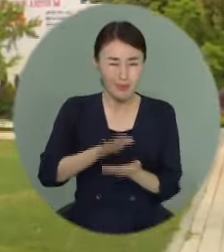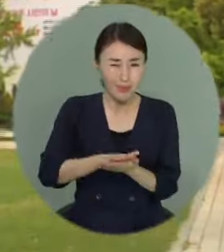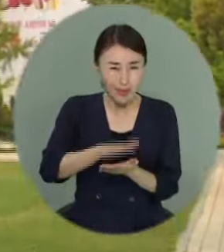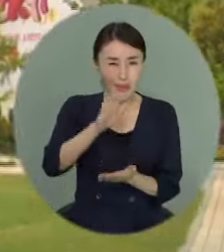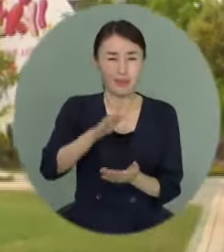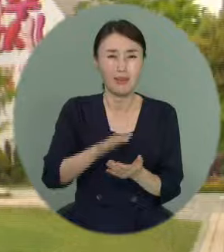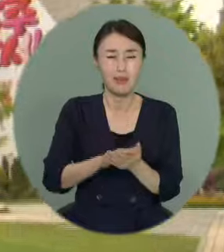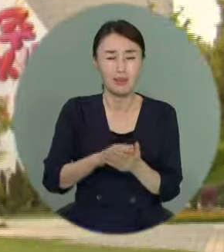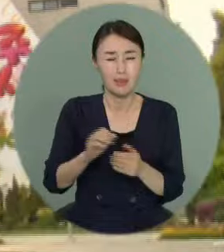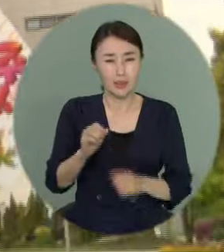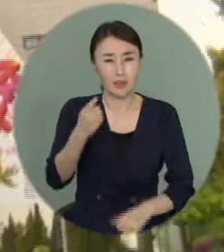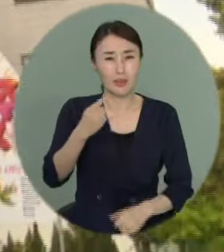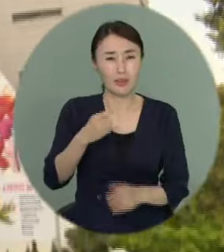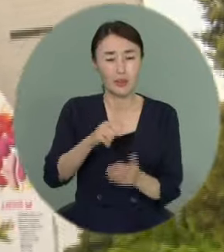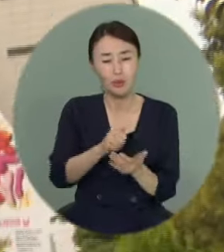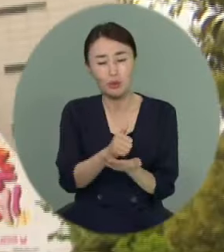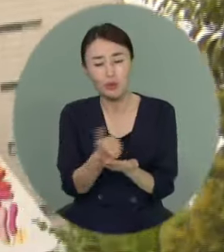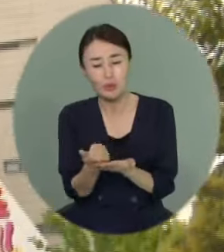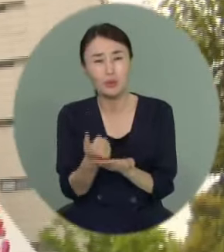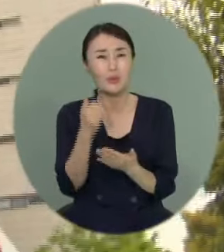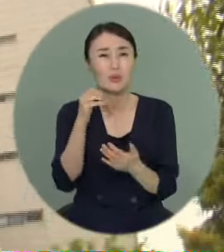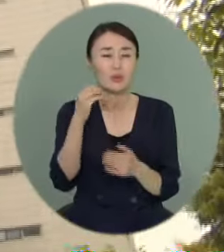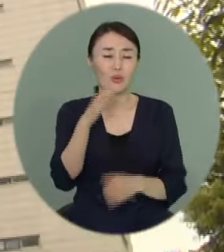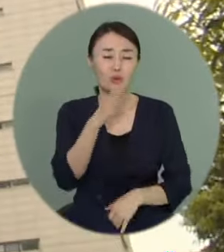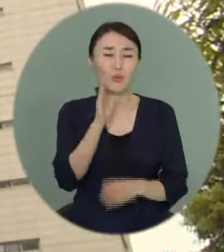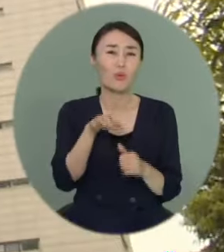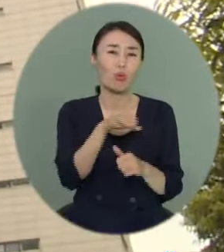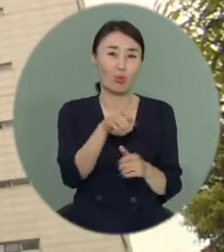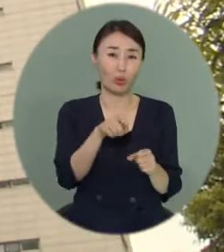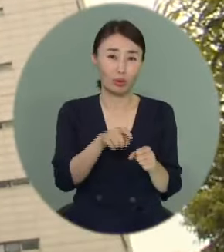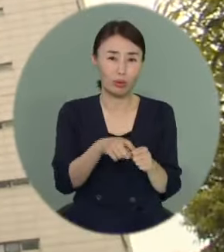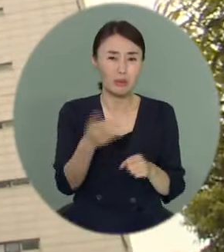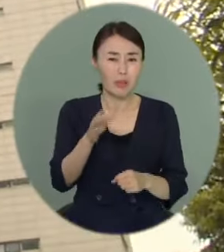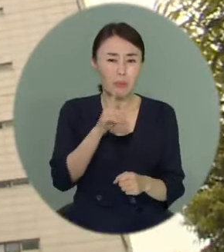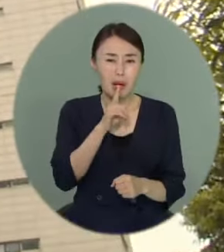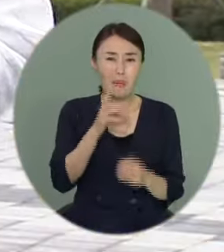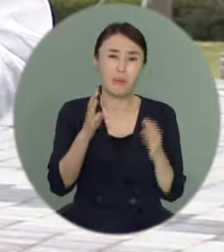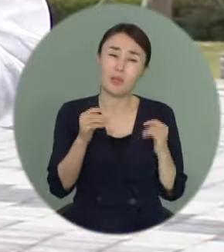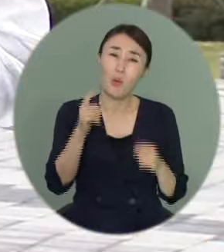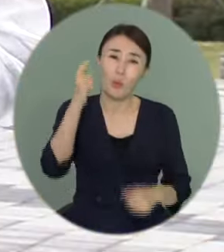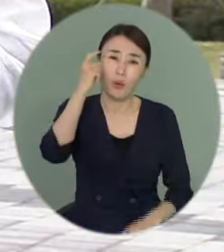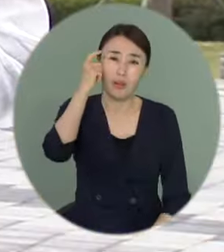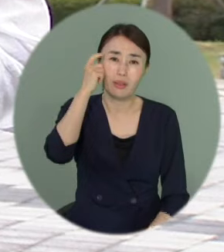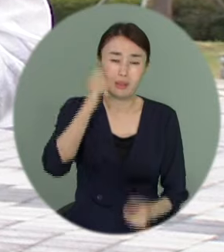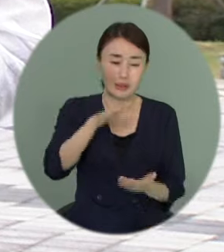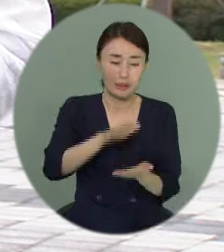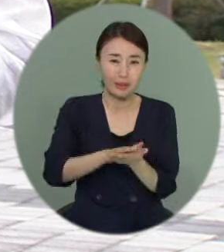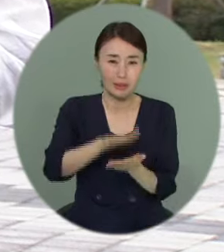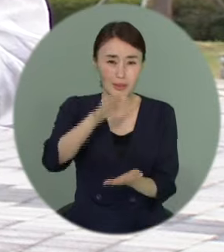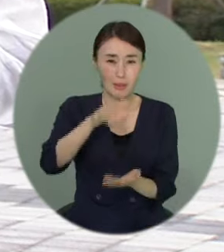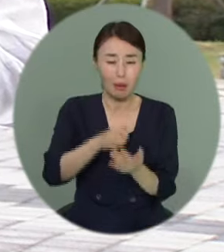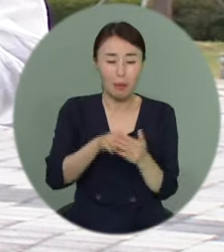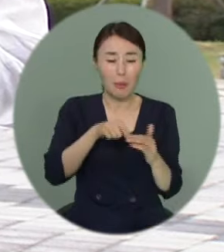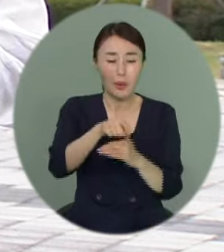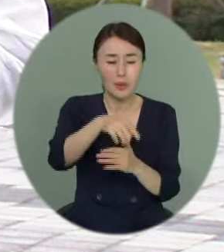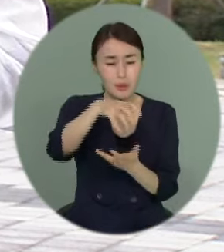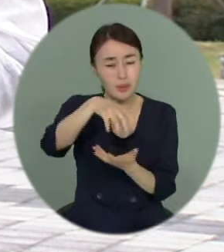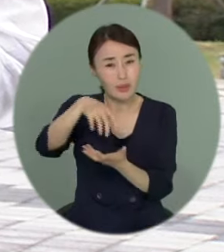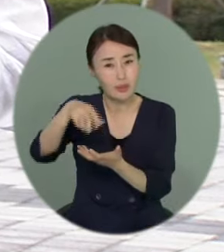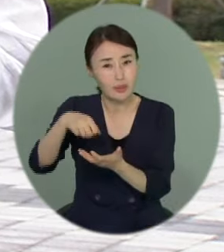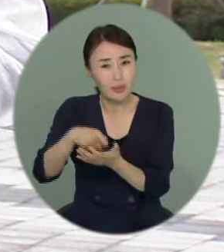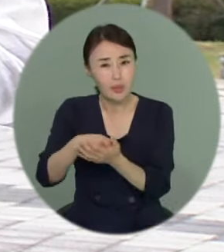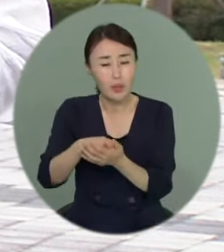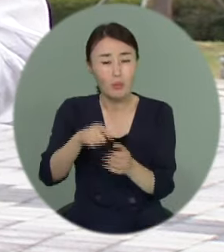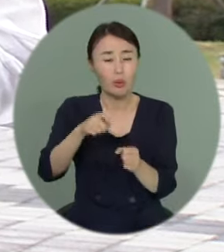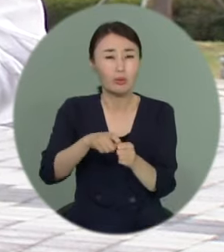쓰러지는 노인들을 보호하겠다는 대책이지만 논란이 불거지고 있습니다 폭염에 폐지 줍는 노인들을 보호하겠다는